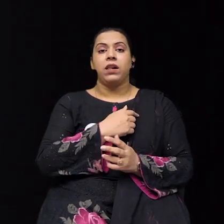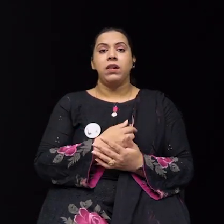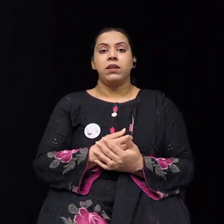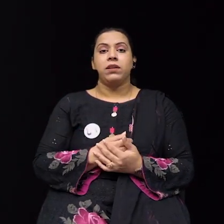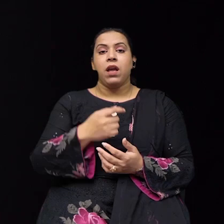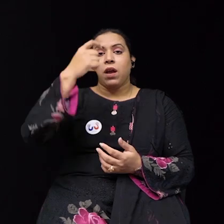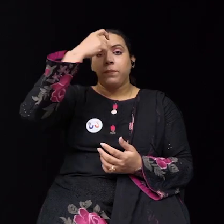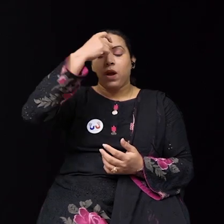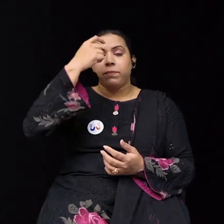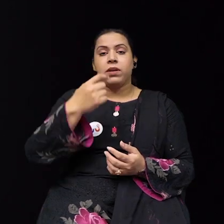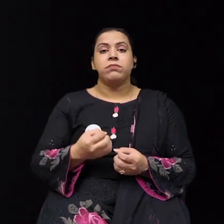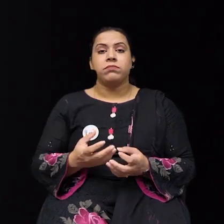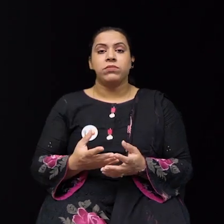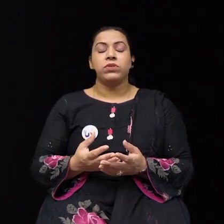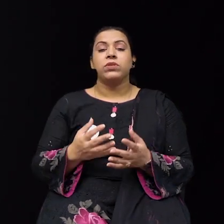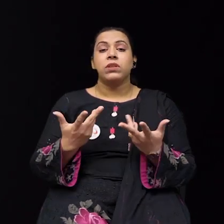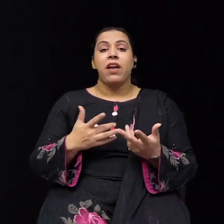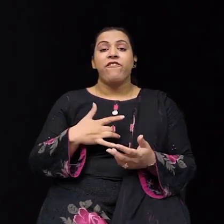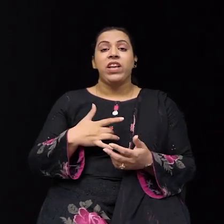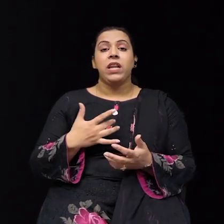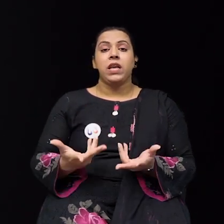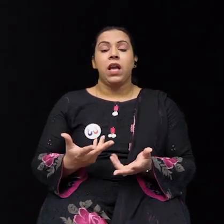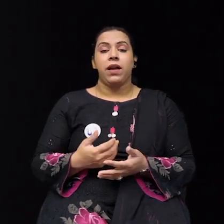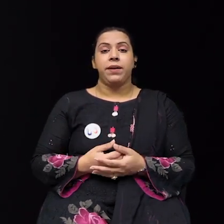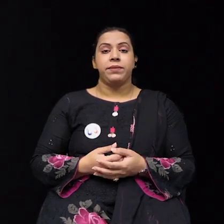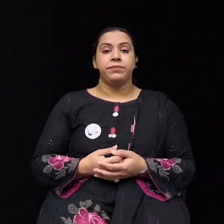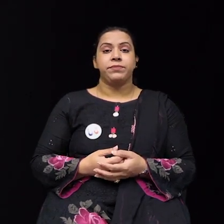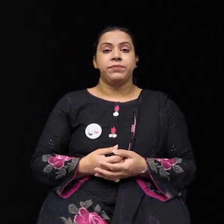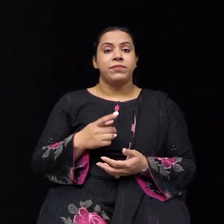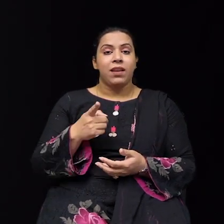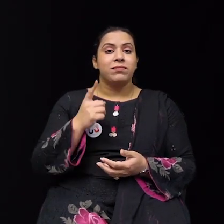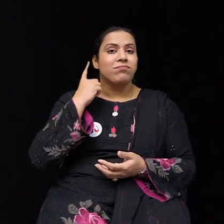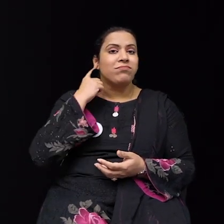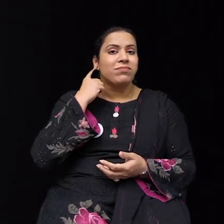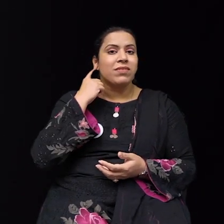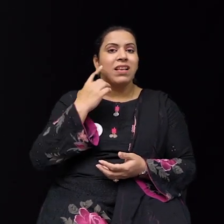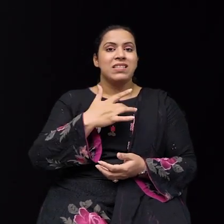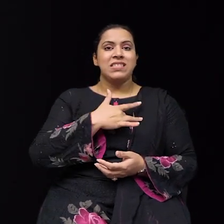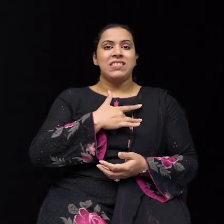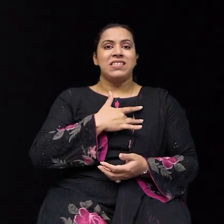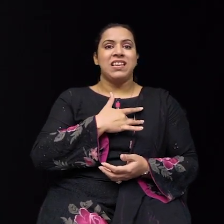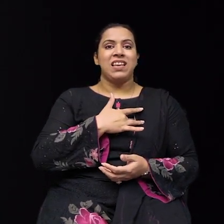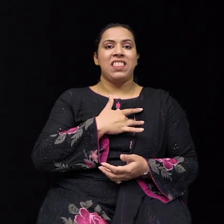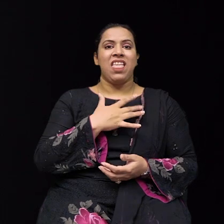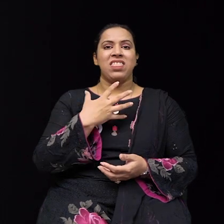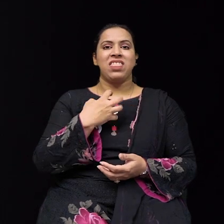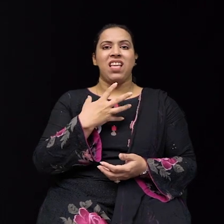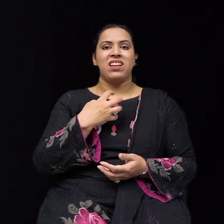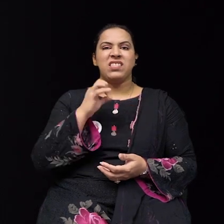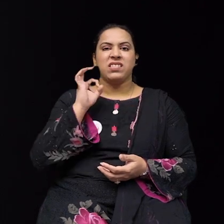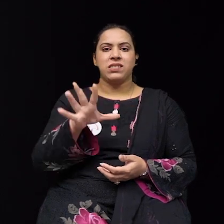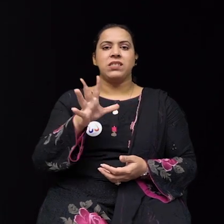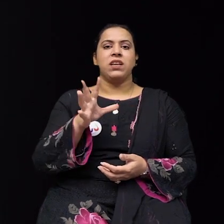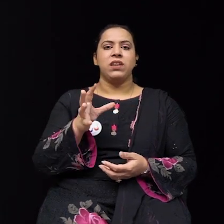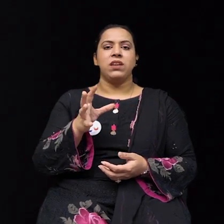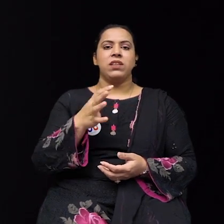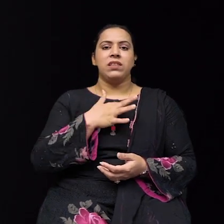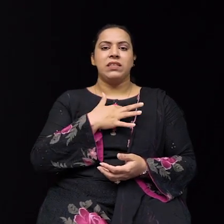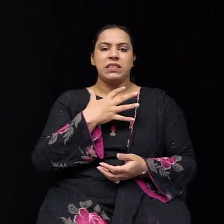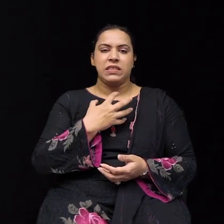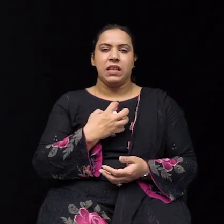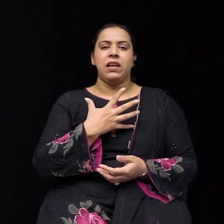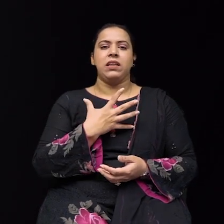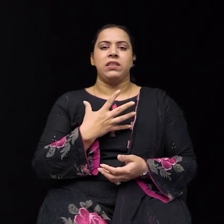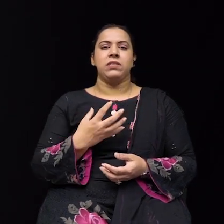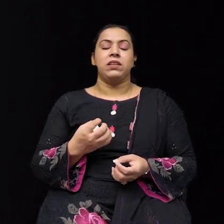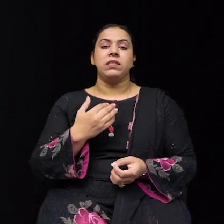طور پہ پرابلمس جب ہوتی ہیں تو کیا محسوس ہوتا ہے. ظاہر ہے آپ نے سنا ہوگا کہ سینے کے اندر ایک درد، بہت شدید قسم کی درد